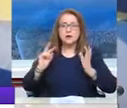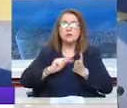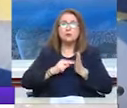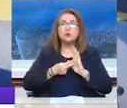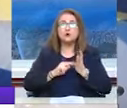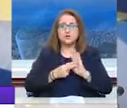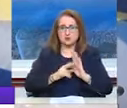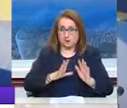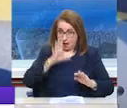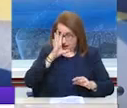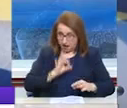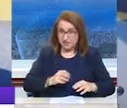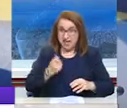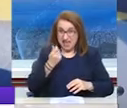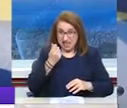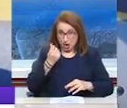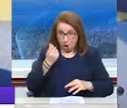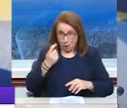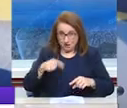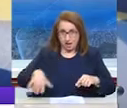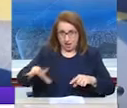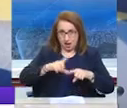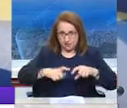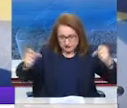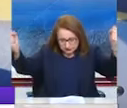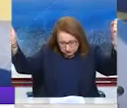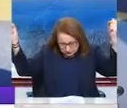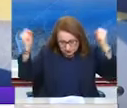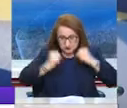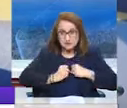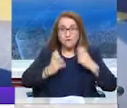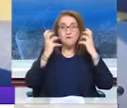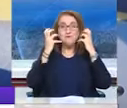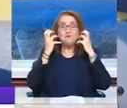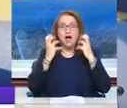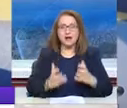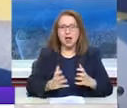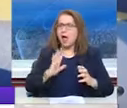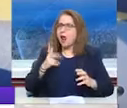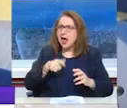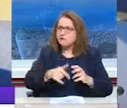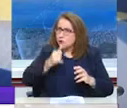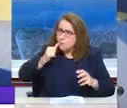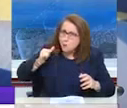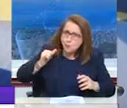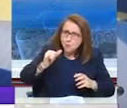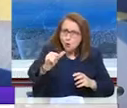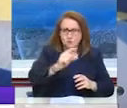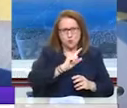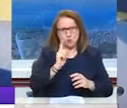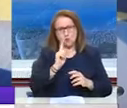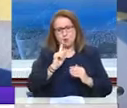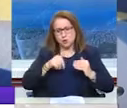σημαντική. Θα είναι παροδική, γιατί η γεννησιουργός αιτία δεν είναι εγγενής. Με τις